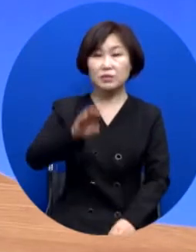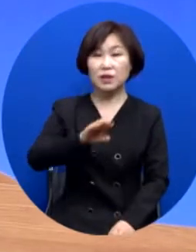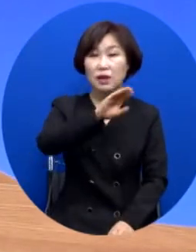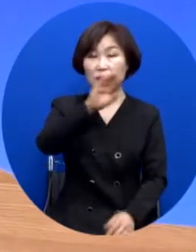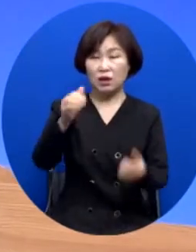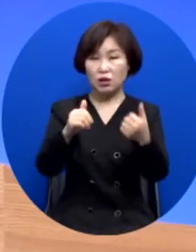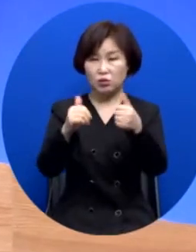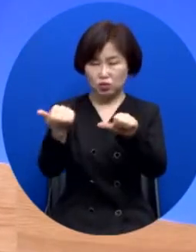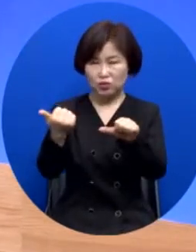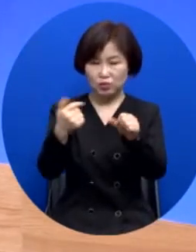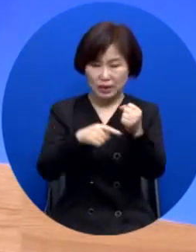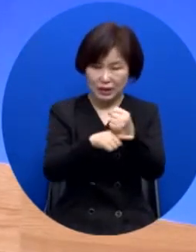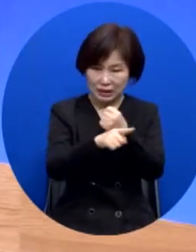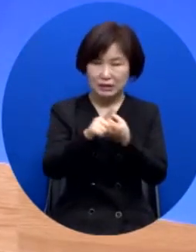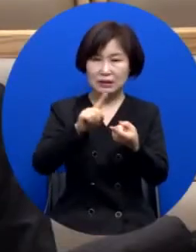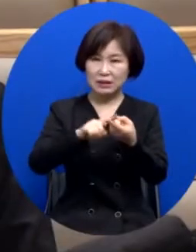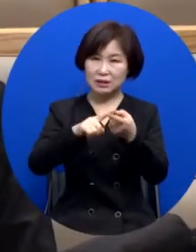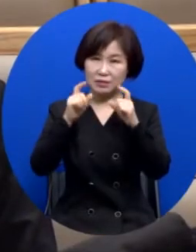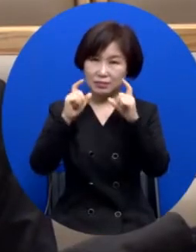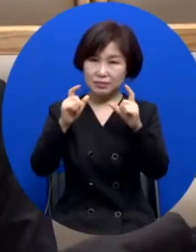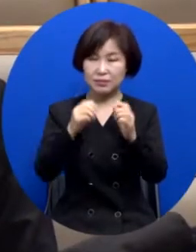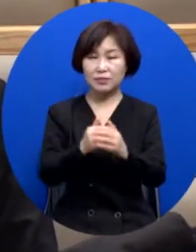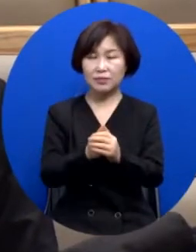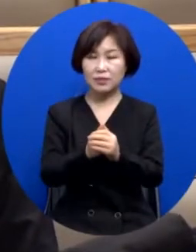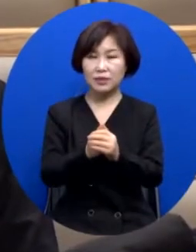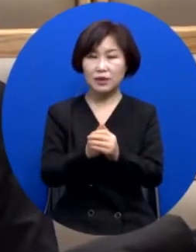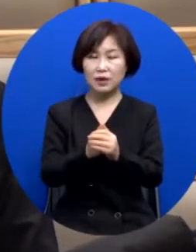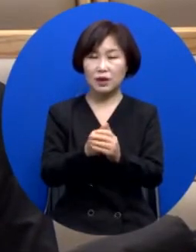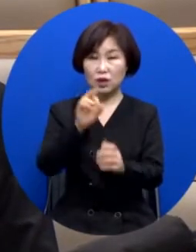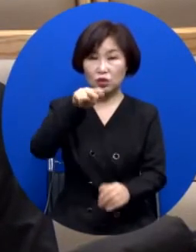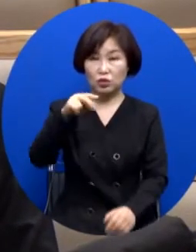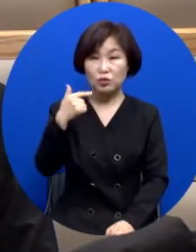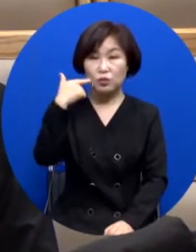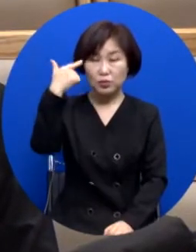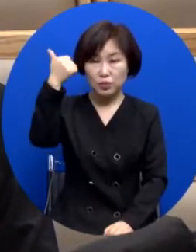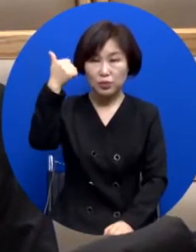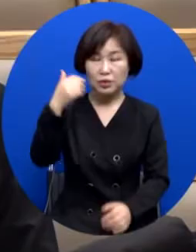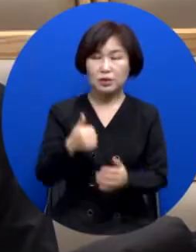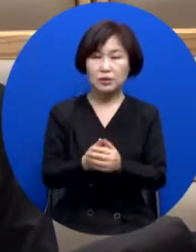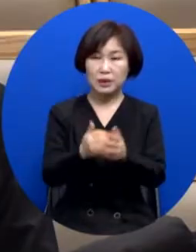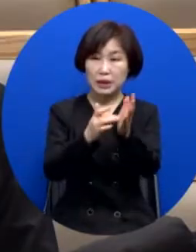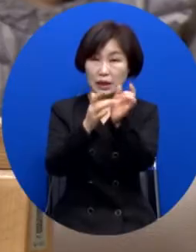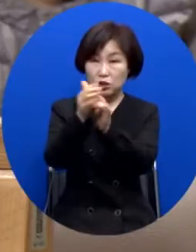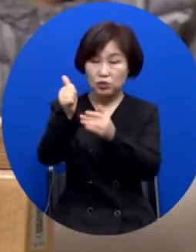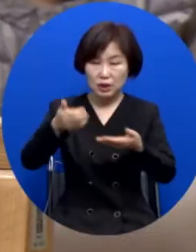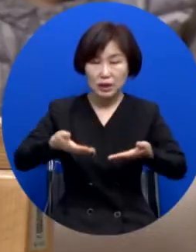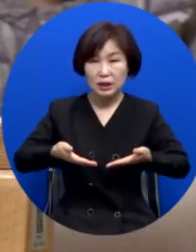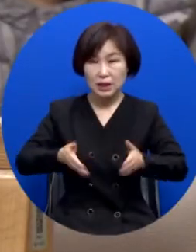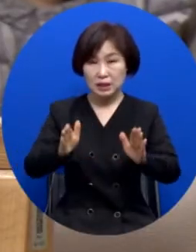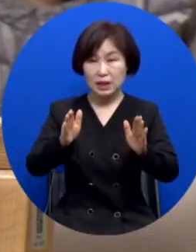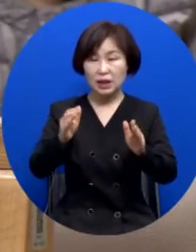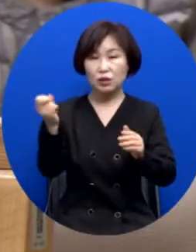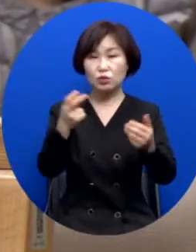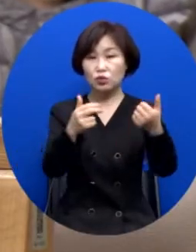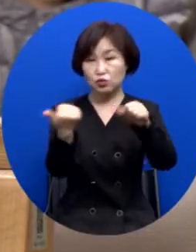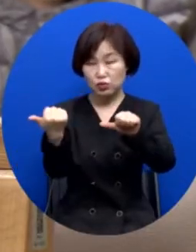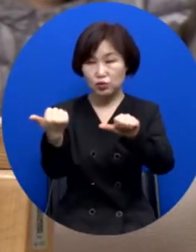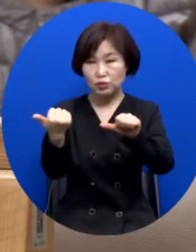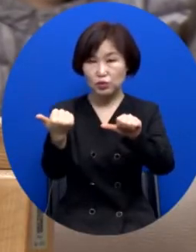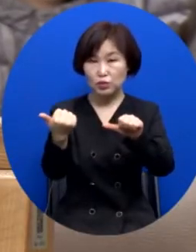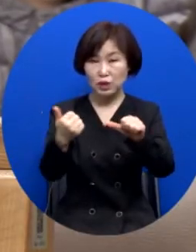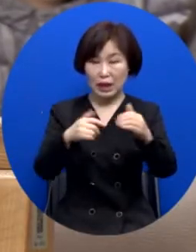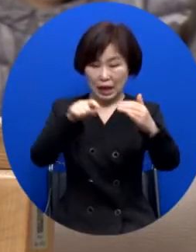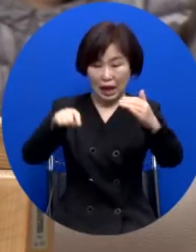죽음의 의미를 되새기자는 말씀이 전해졌는데요. 연세중앙교회 윤석 전 목사는 예수의 탄생과 죽음, 그리고 지금 내